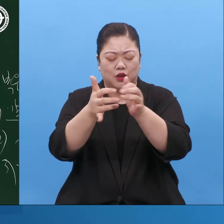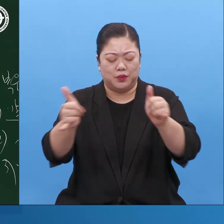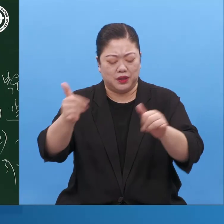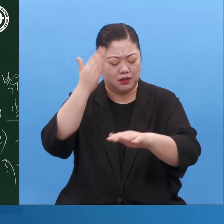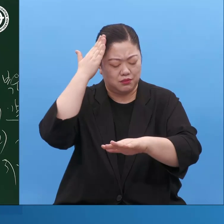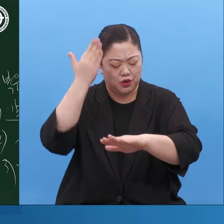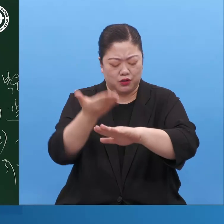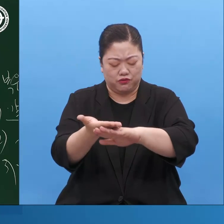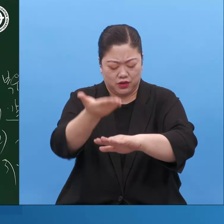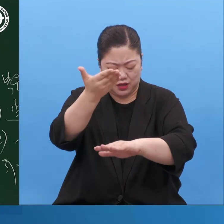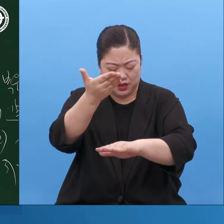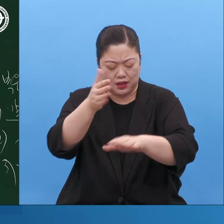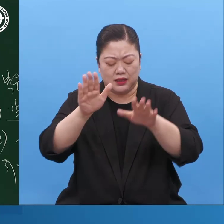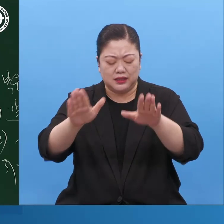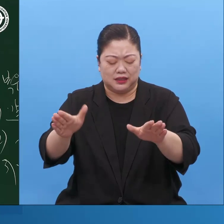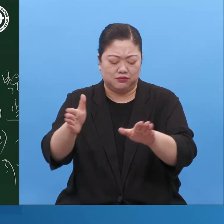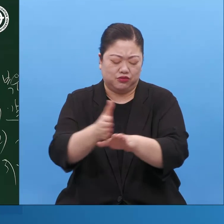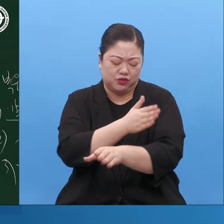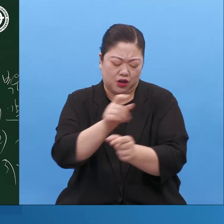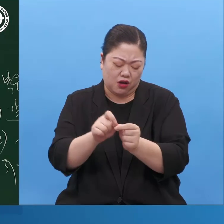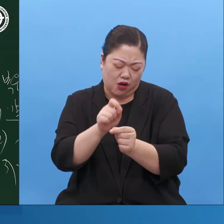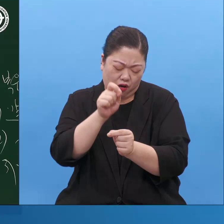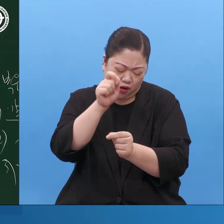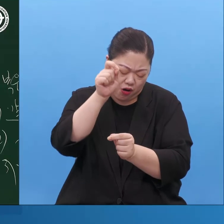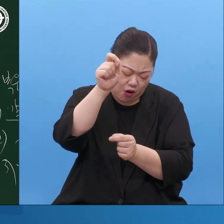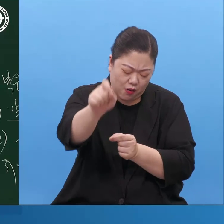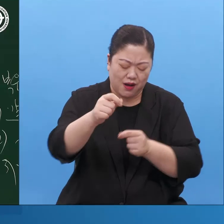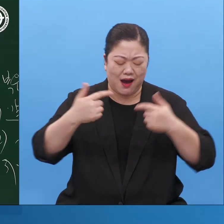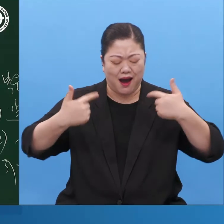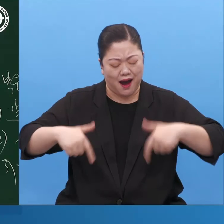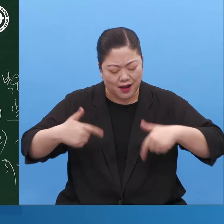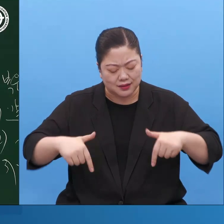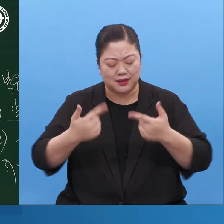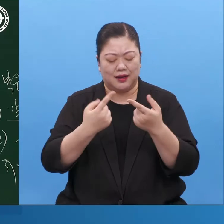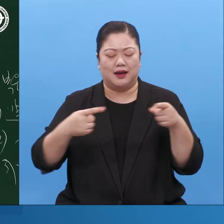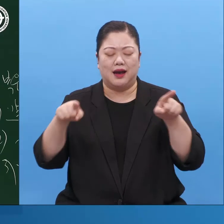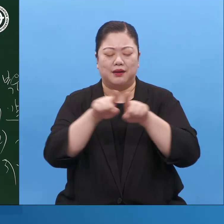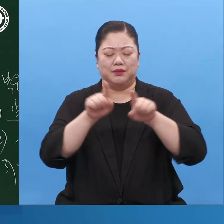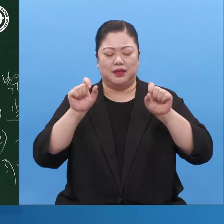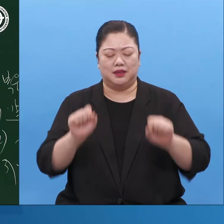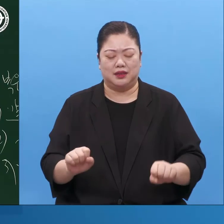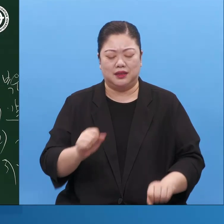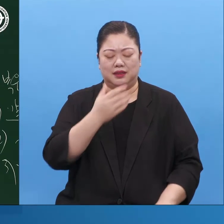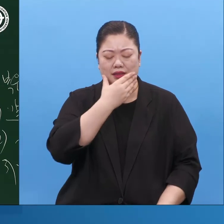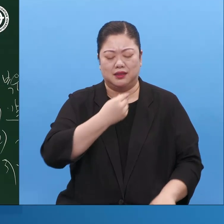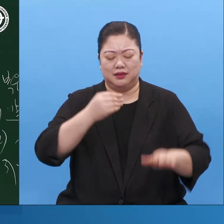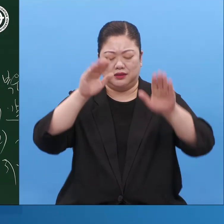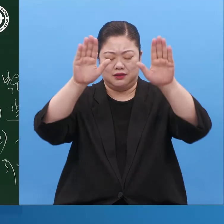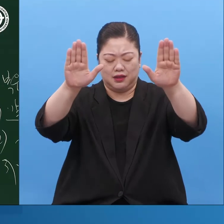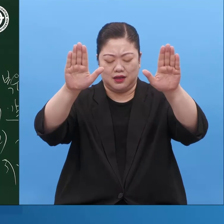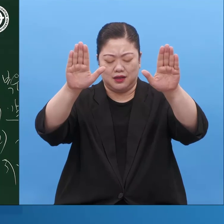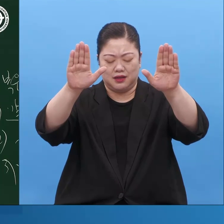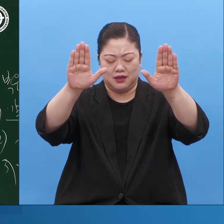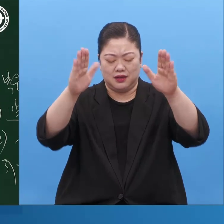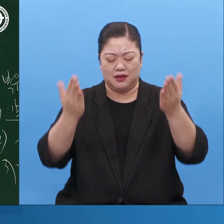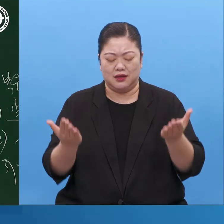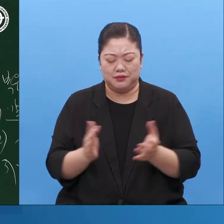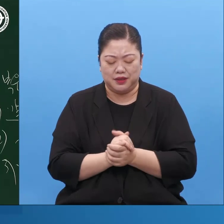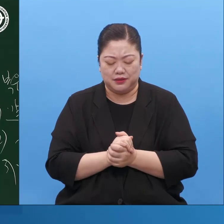지금부터 영원까지 항상 함께 계실 지어다. 아멘. 아멘.